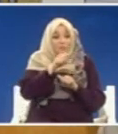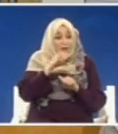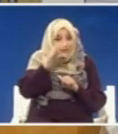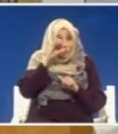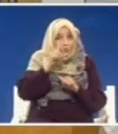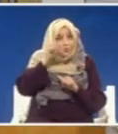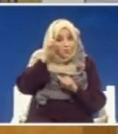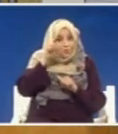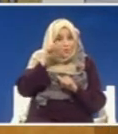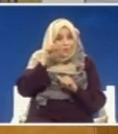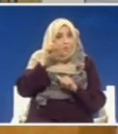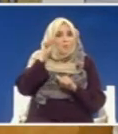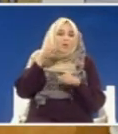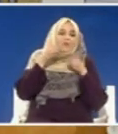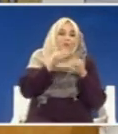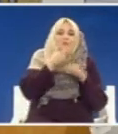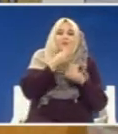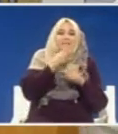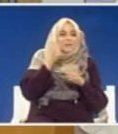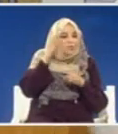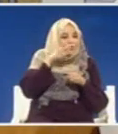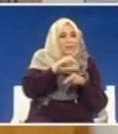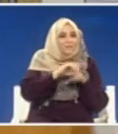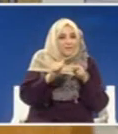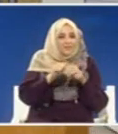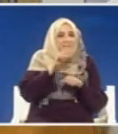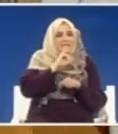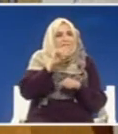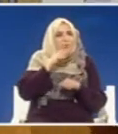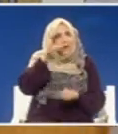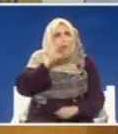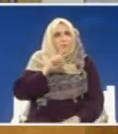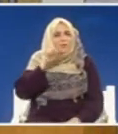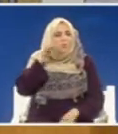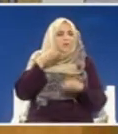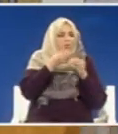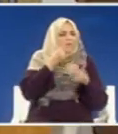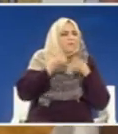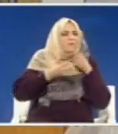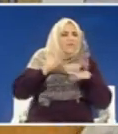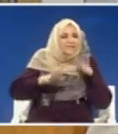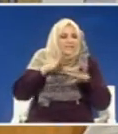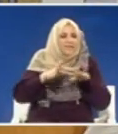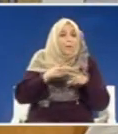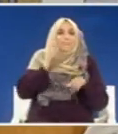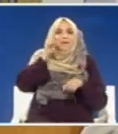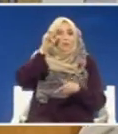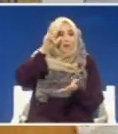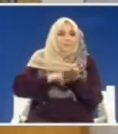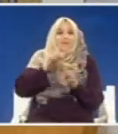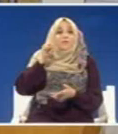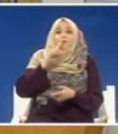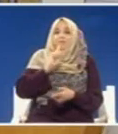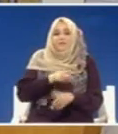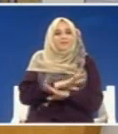فيما أريد يسرت لك ما تريد وإن عصيتني فيما أريد أتعبتك فيما تريد ولا يكون إلا ما أريد الله الله